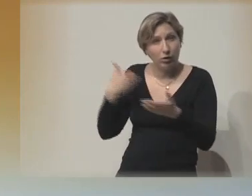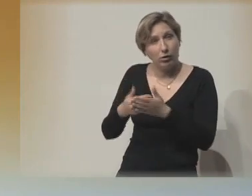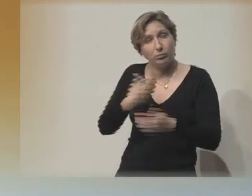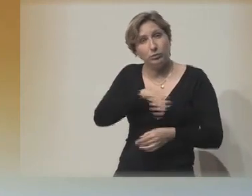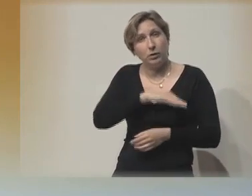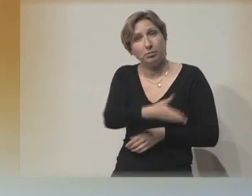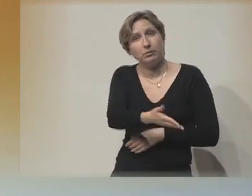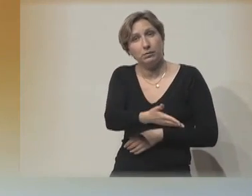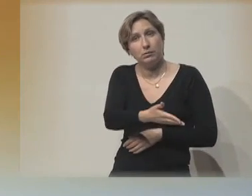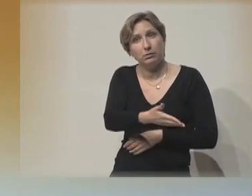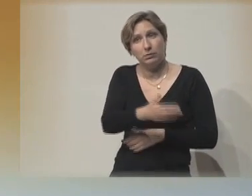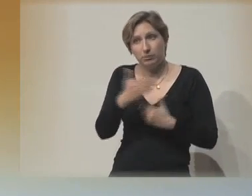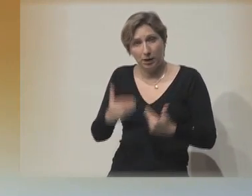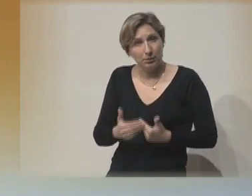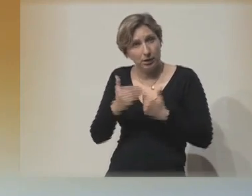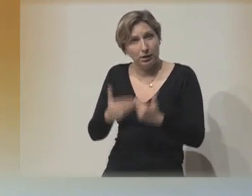si ça n'était pas les mêmes,